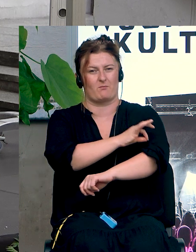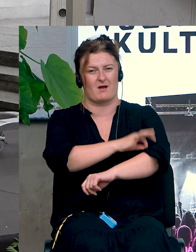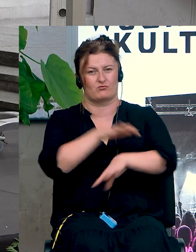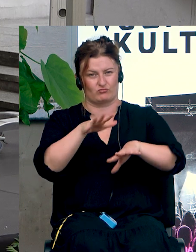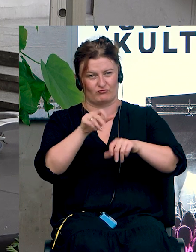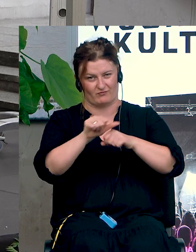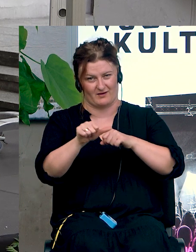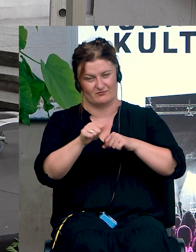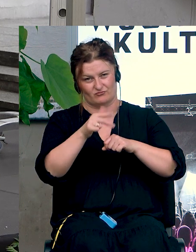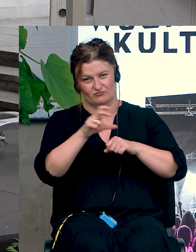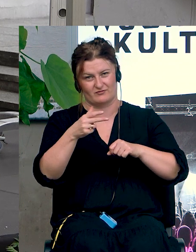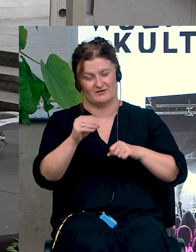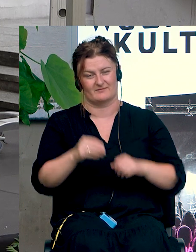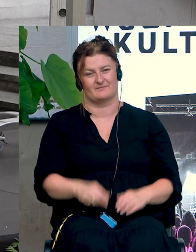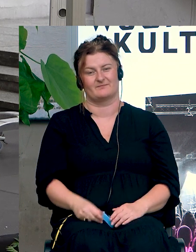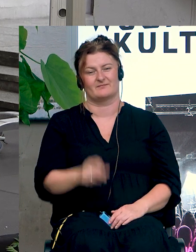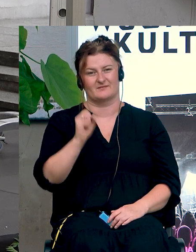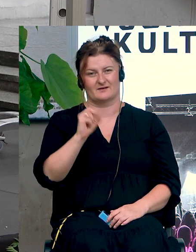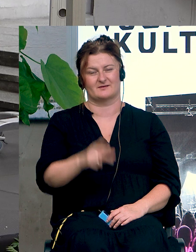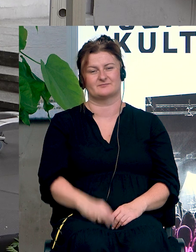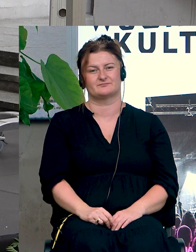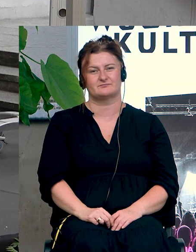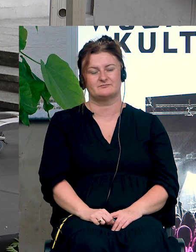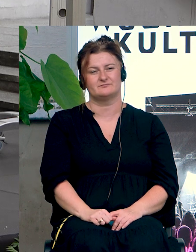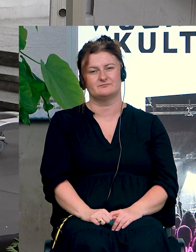nie? Tak.